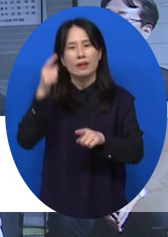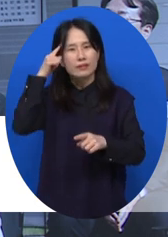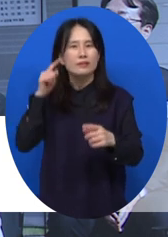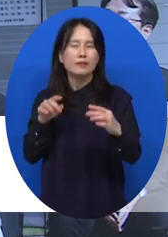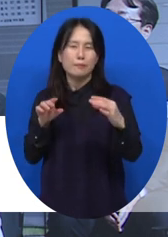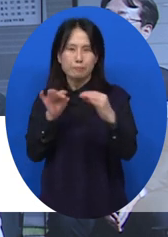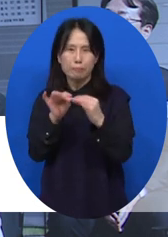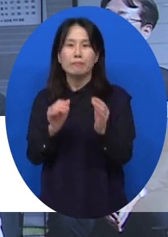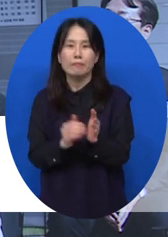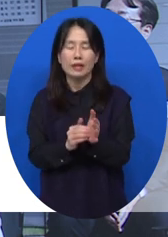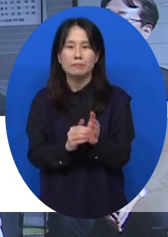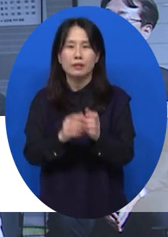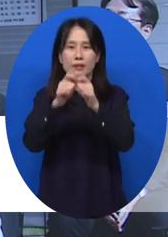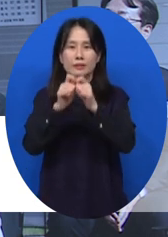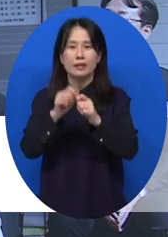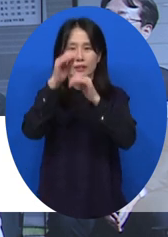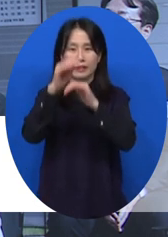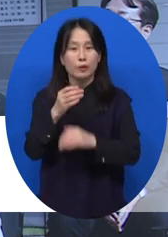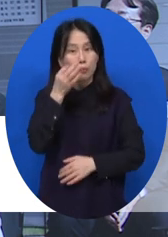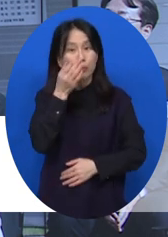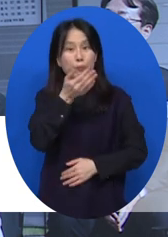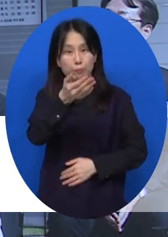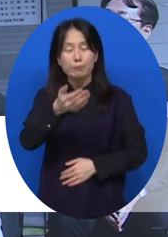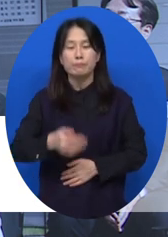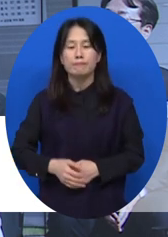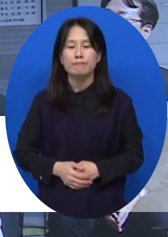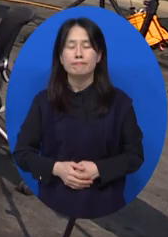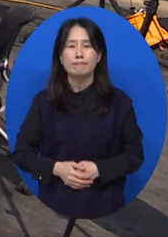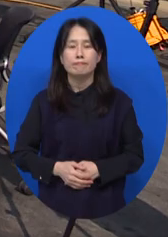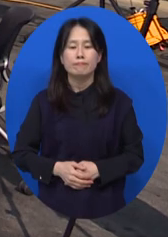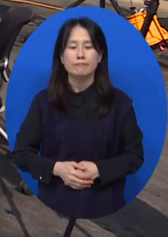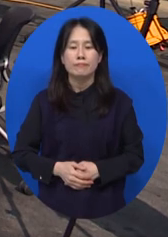모았습니다. 자세한 내용 이슬비 기자가 전해드립니다.